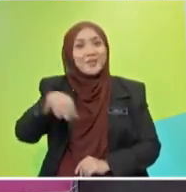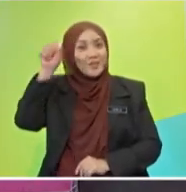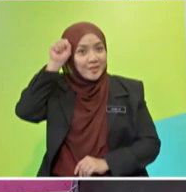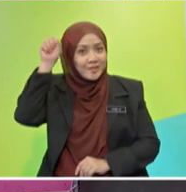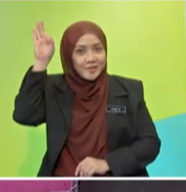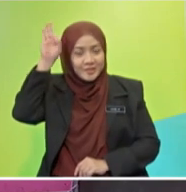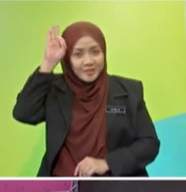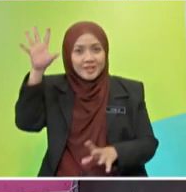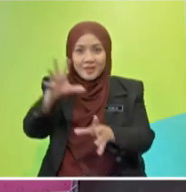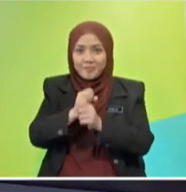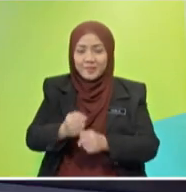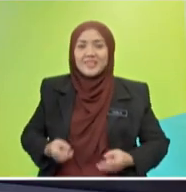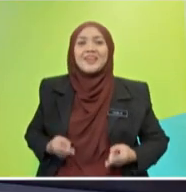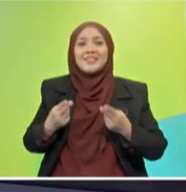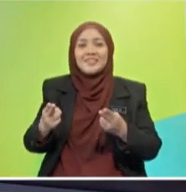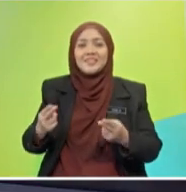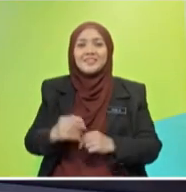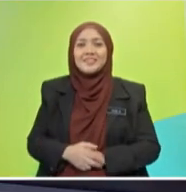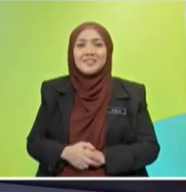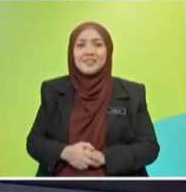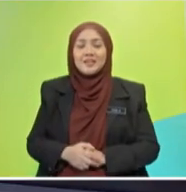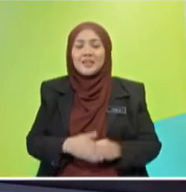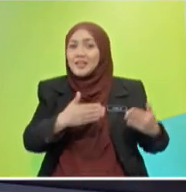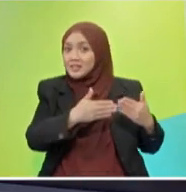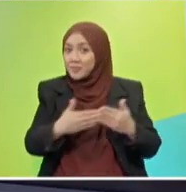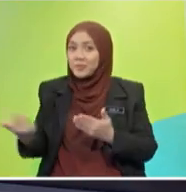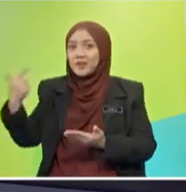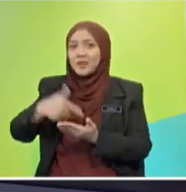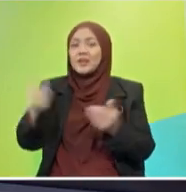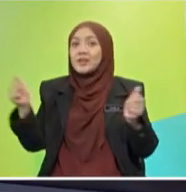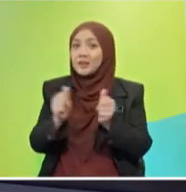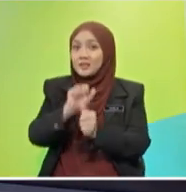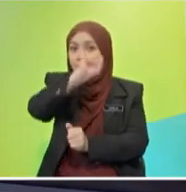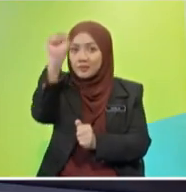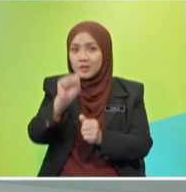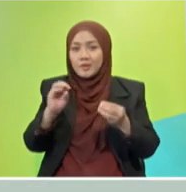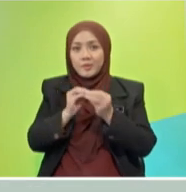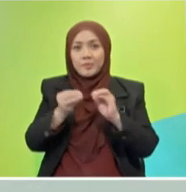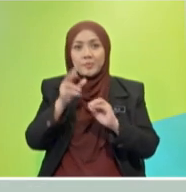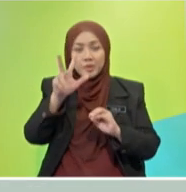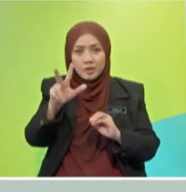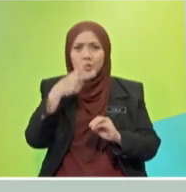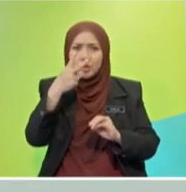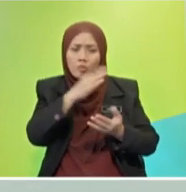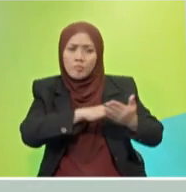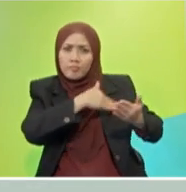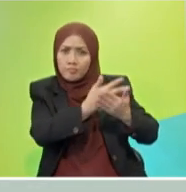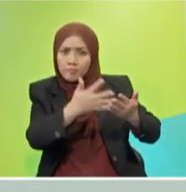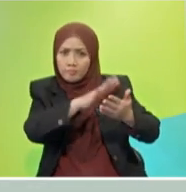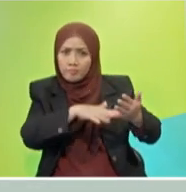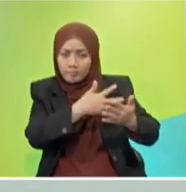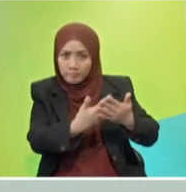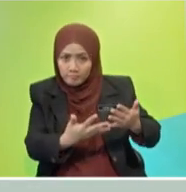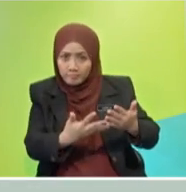jadi kita teruskan ya Soal yang ketiga mengikut catatan kematangan hasil yang